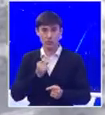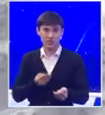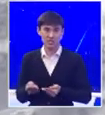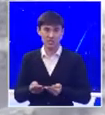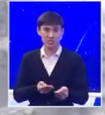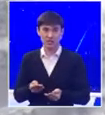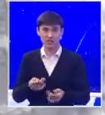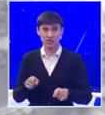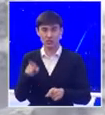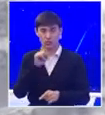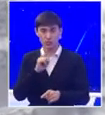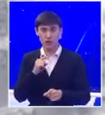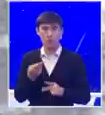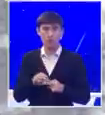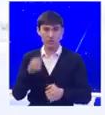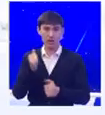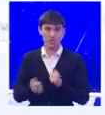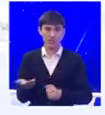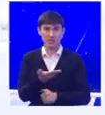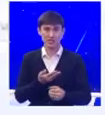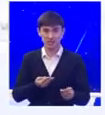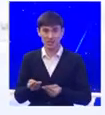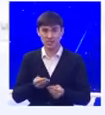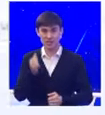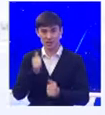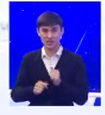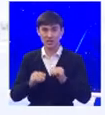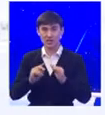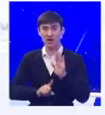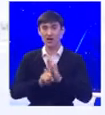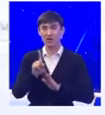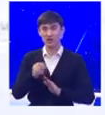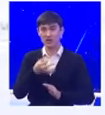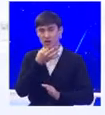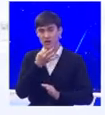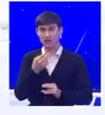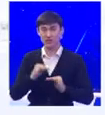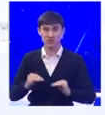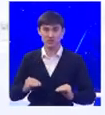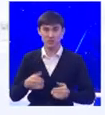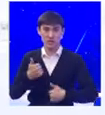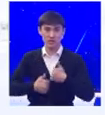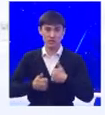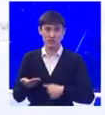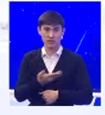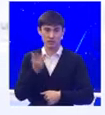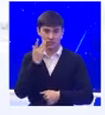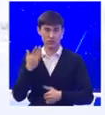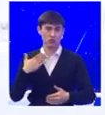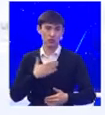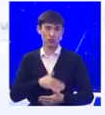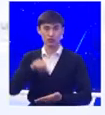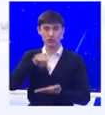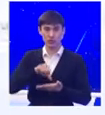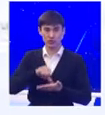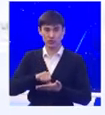и ходить на них поэтому каждый из нас на лыжах катается самого раннего детства что касается соревнований что я всегда с удовольствием